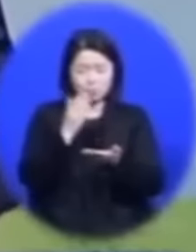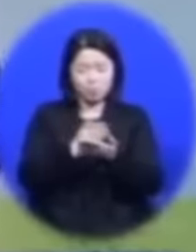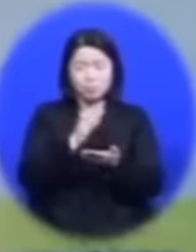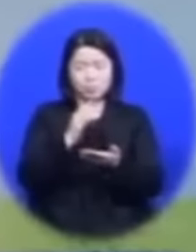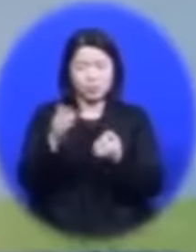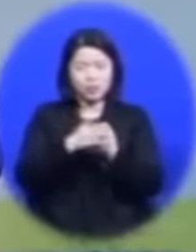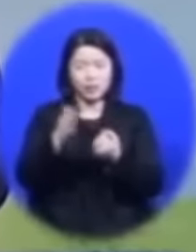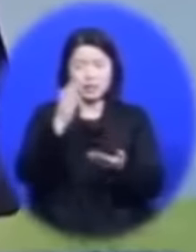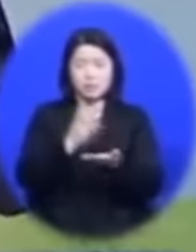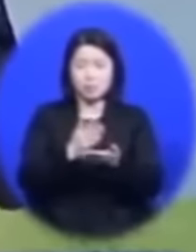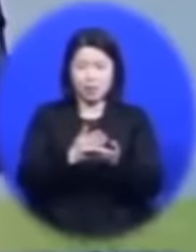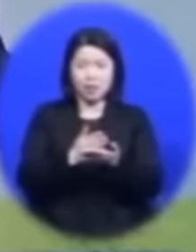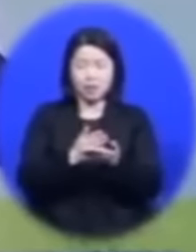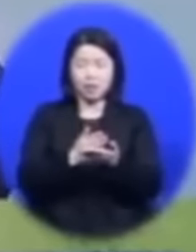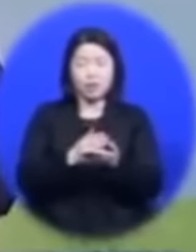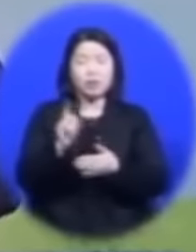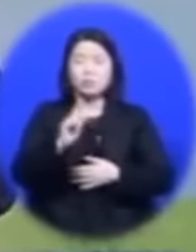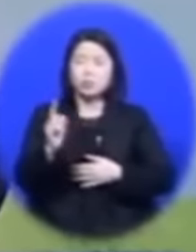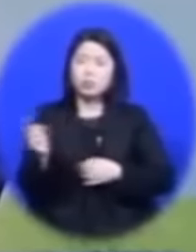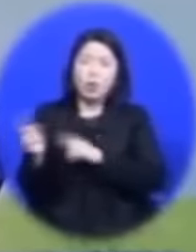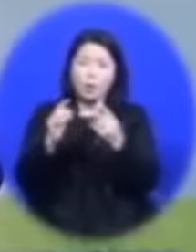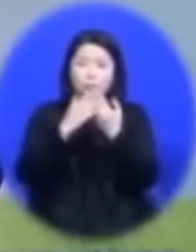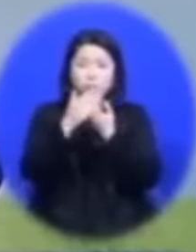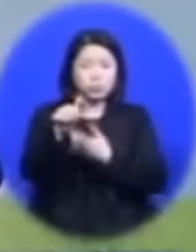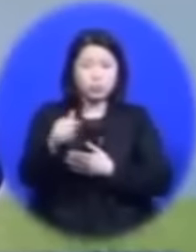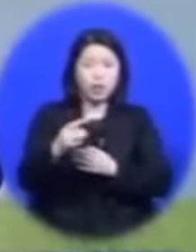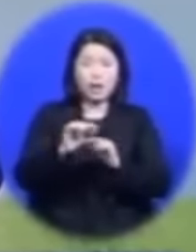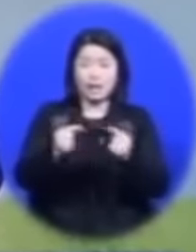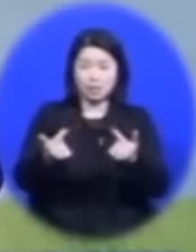무슨 부흥회를 한 것도 아니고 산기도를 간 것도 아닙니다.